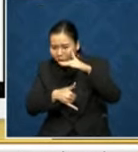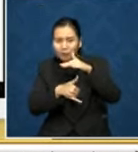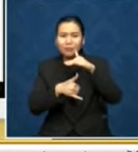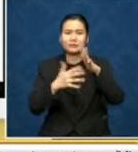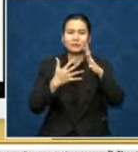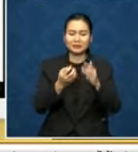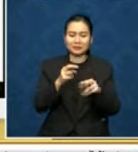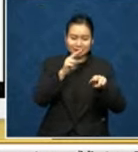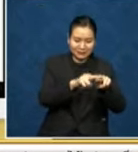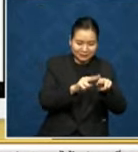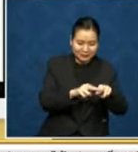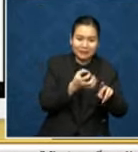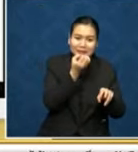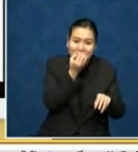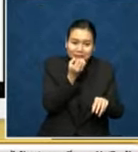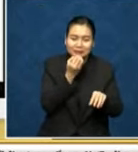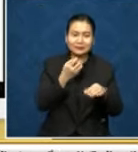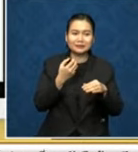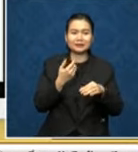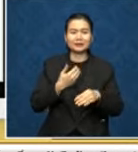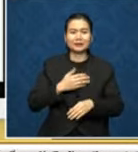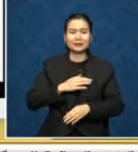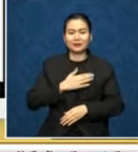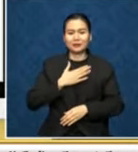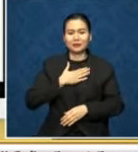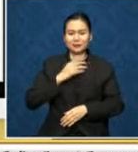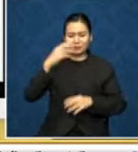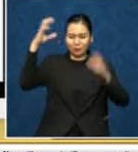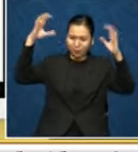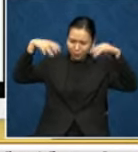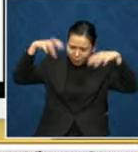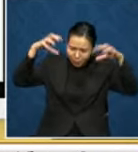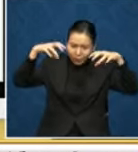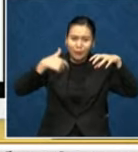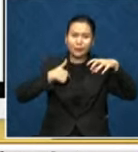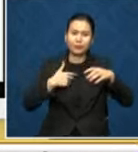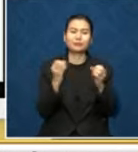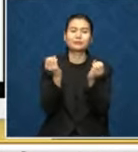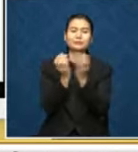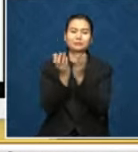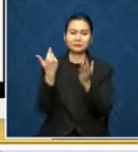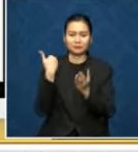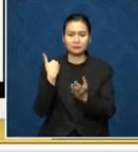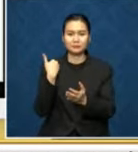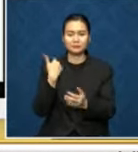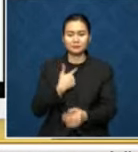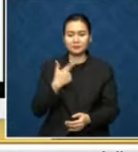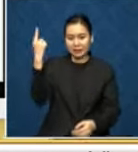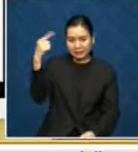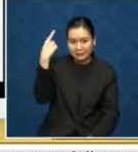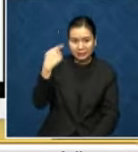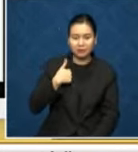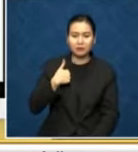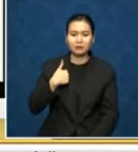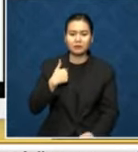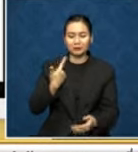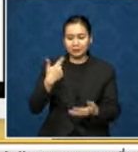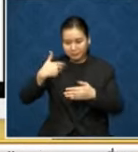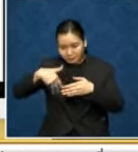านอาหารก็ต้องรับประทานอาหารท่ามกลางสายฝนนักท่องเที่ยวบางส่วนจึงเลือกที่จะเดินทาง